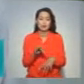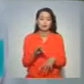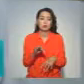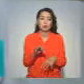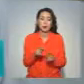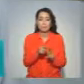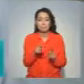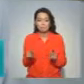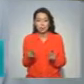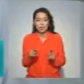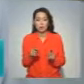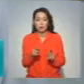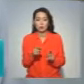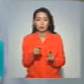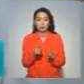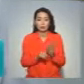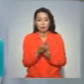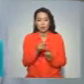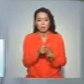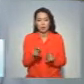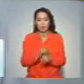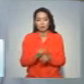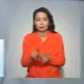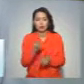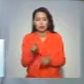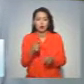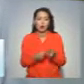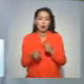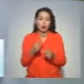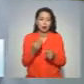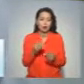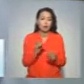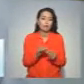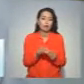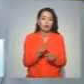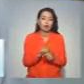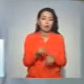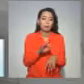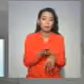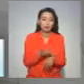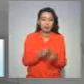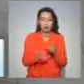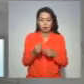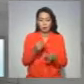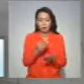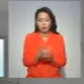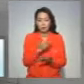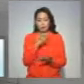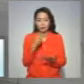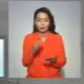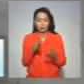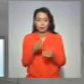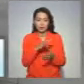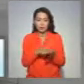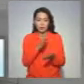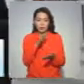период обострения. Вот в целом пациенты возвращаются, когда у них, скажем, обострение заболевания. Глебу всего 19